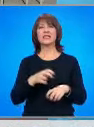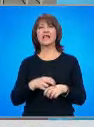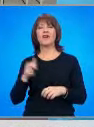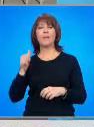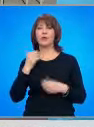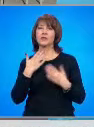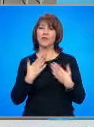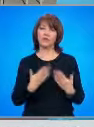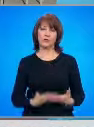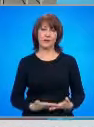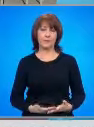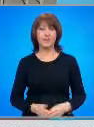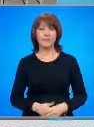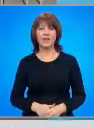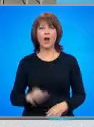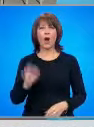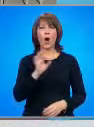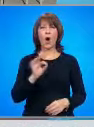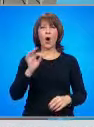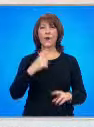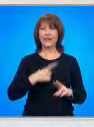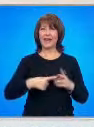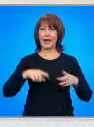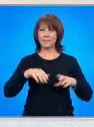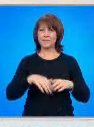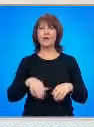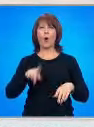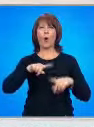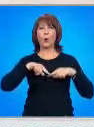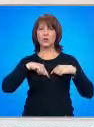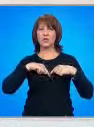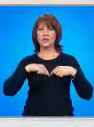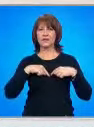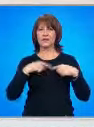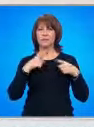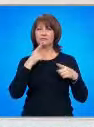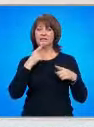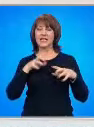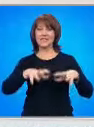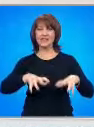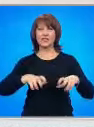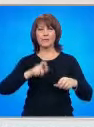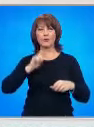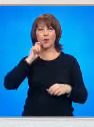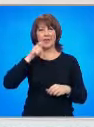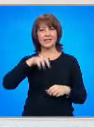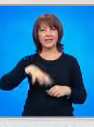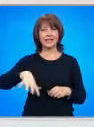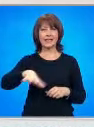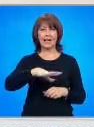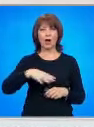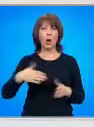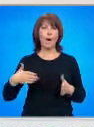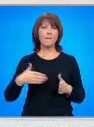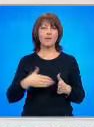Апостолова, благодаря ти. ООН осъди с огромно мнозинство анексирането на украински територии от Русия. Против